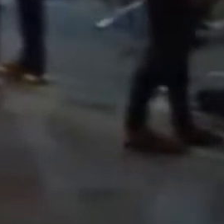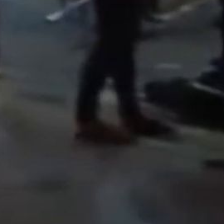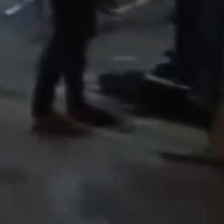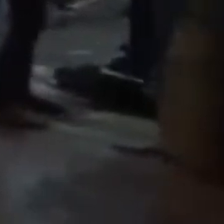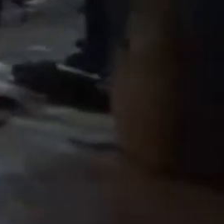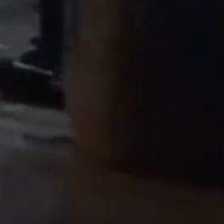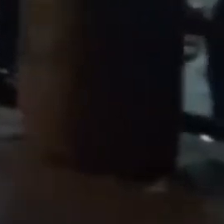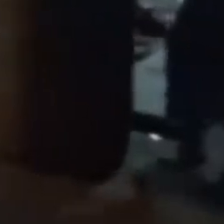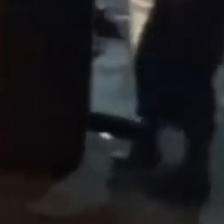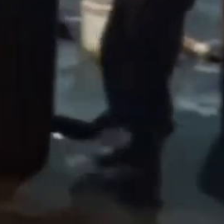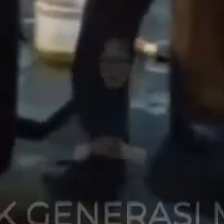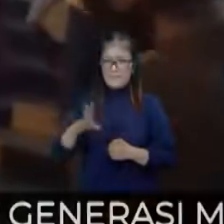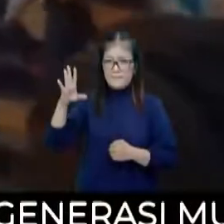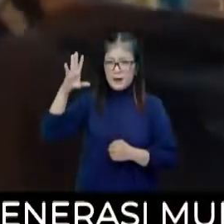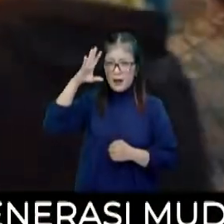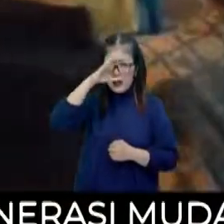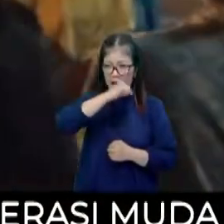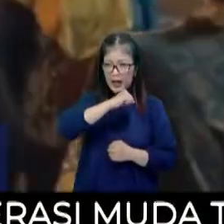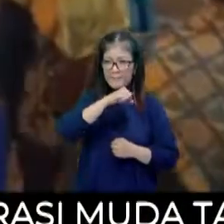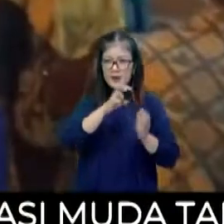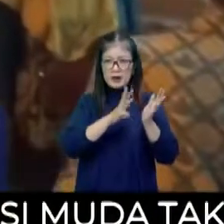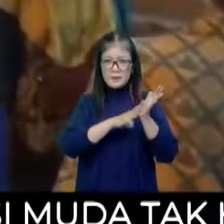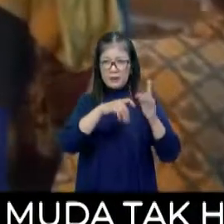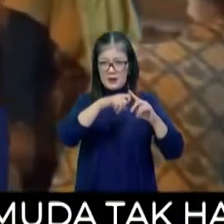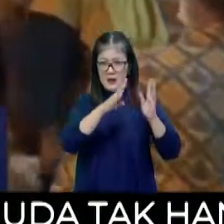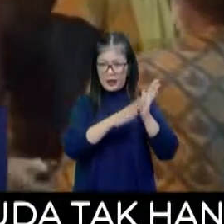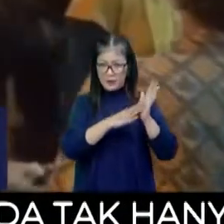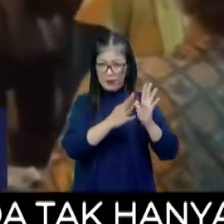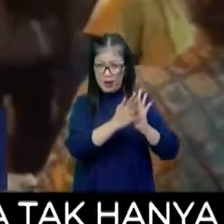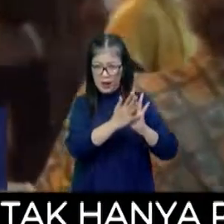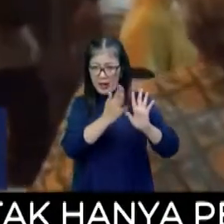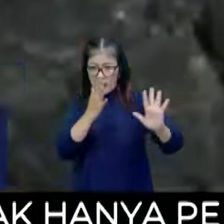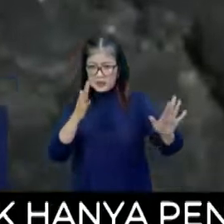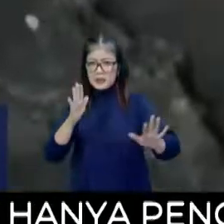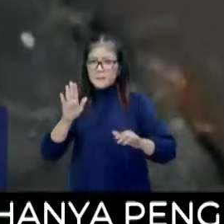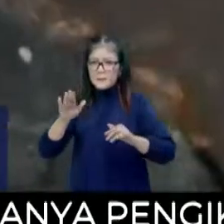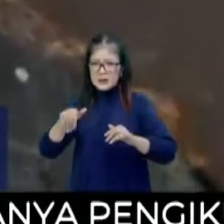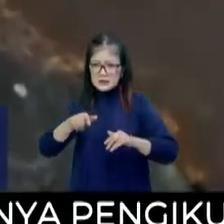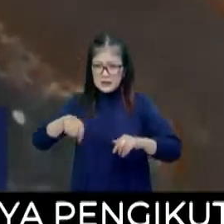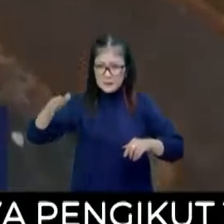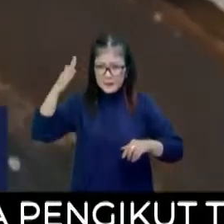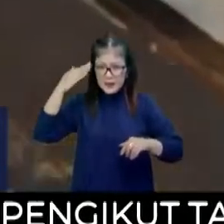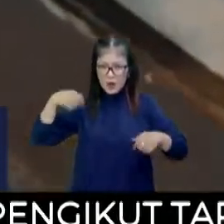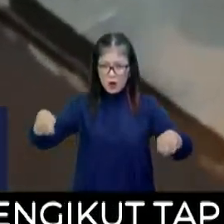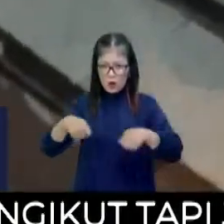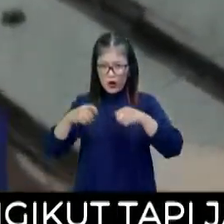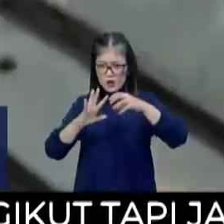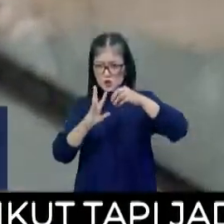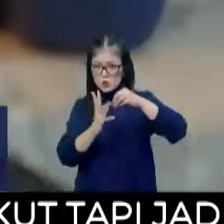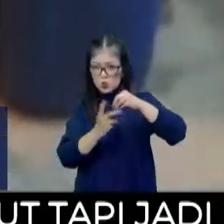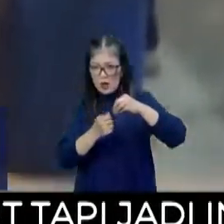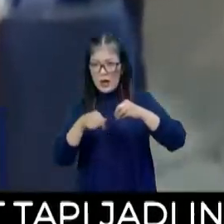Hingga larut malam, pelaku UMKM dan pedagang eceran masih mengantre di depan agen penjualan minyak goreng curah di Jalan Kesambi, Salatiga, Jawa